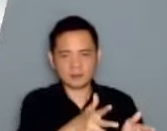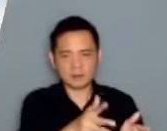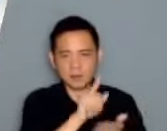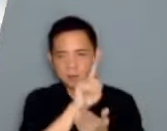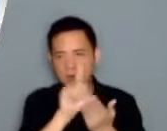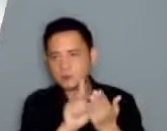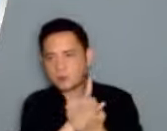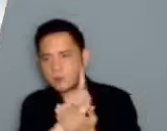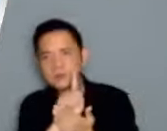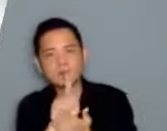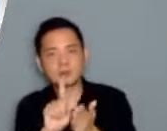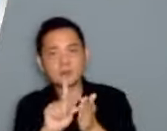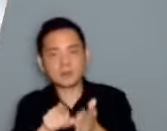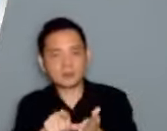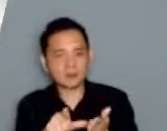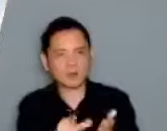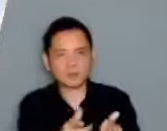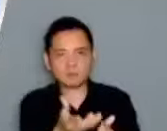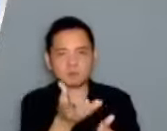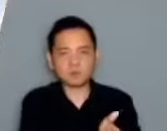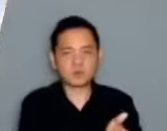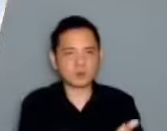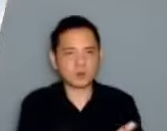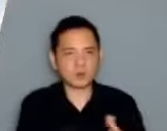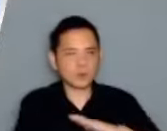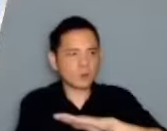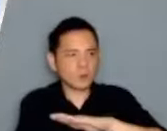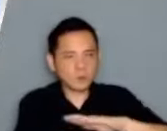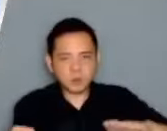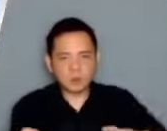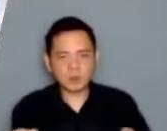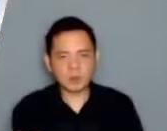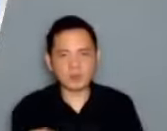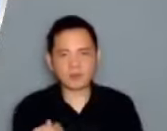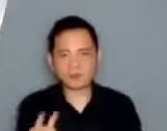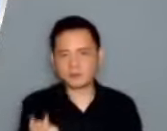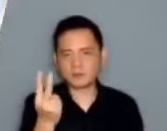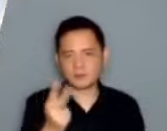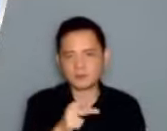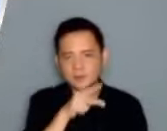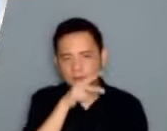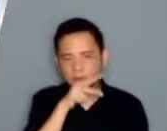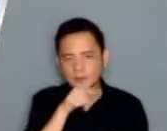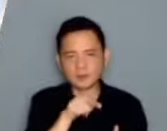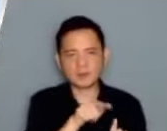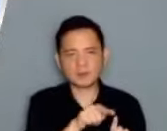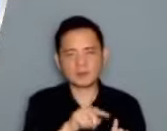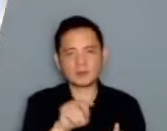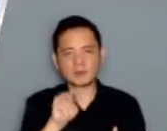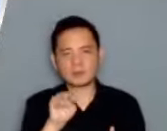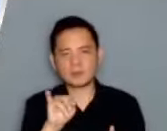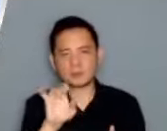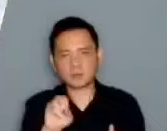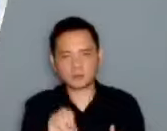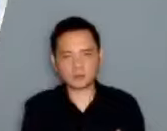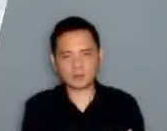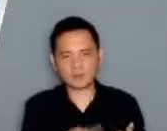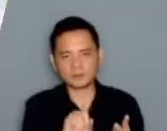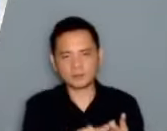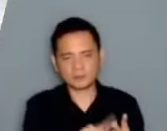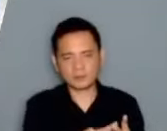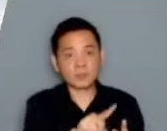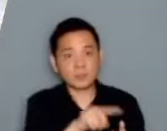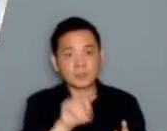niya. May tatlo pa umanong kasabwat sa pagnanakaw ang lalaking kinilala na si alias Miko. Si alias Miko at ang isa